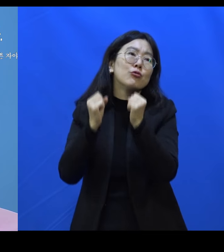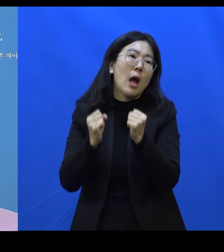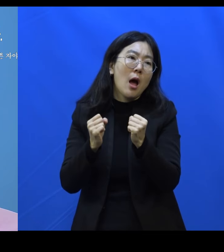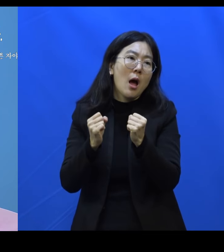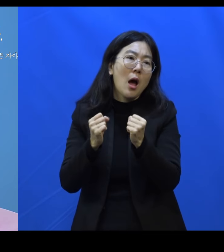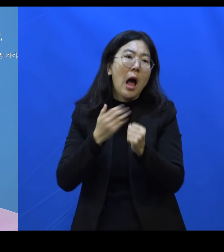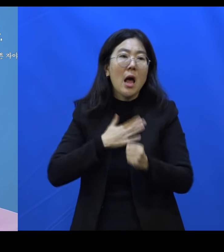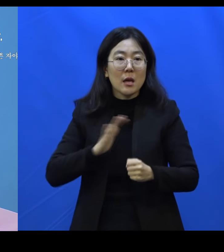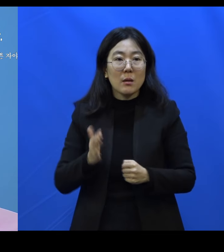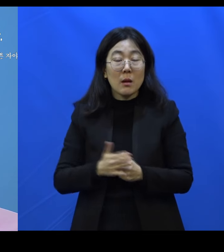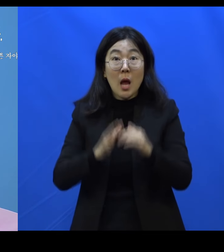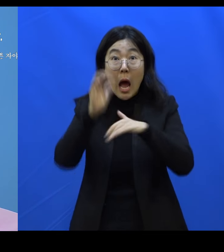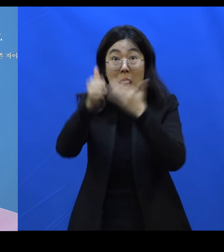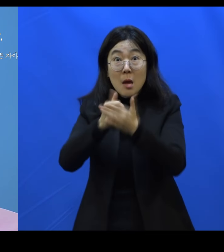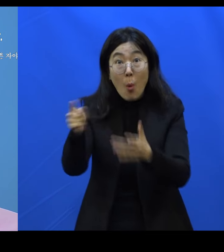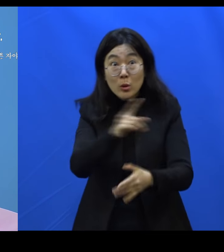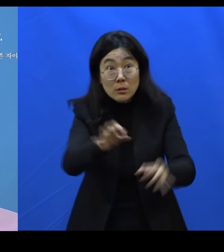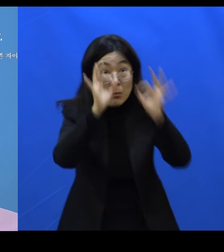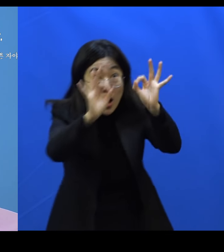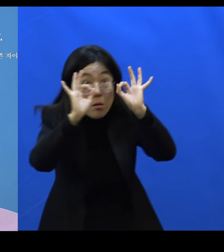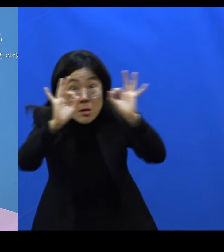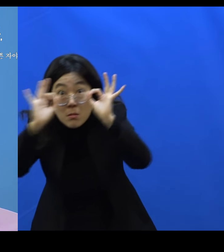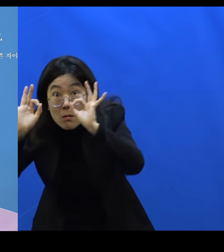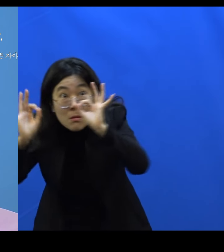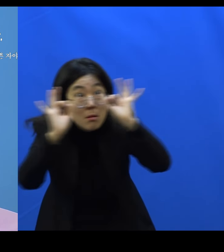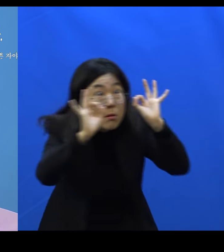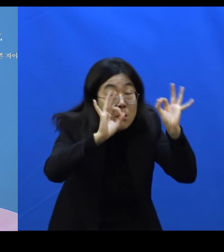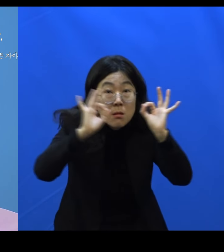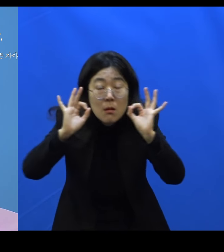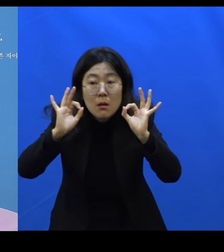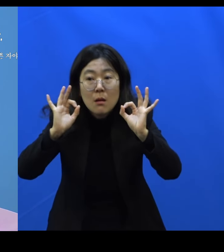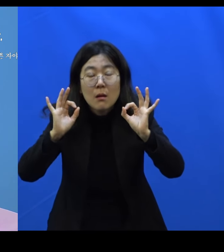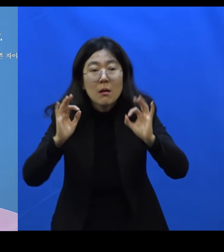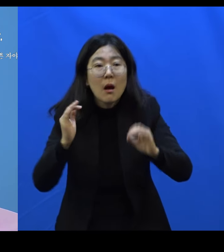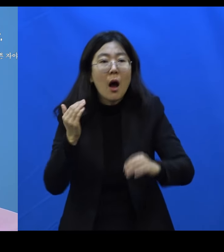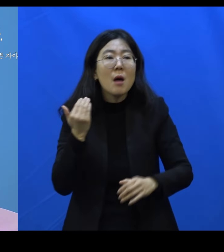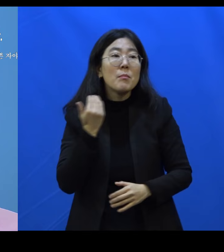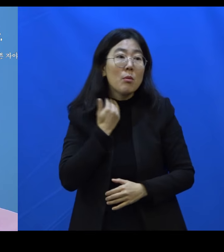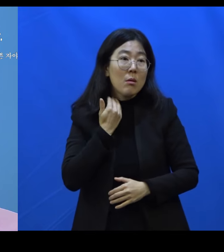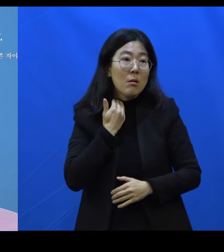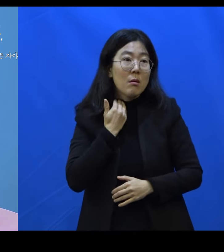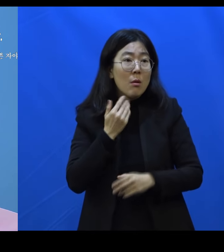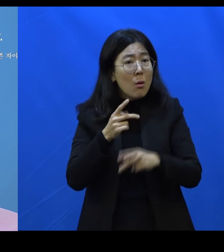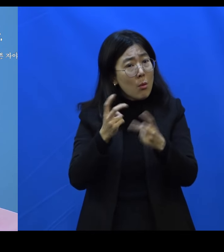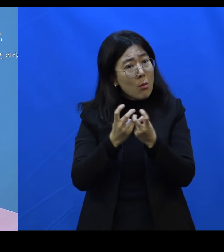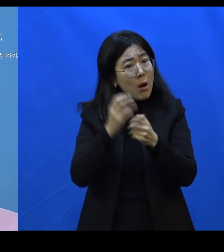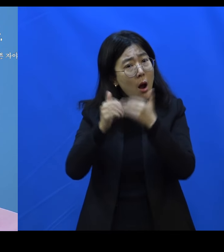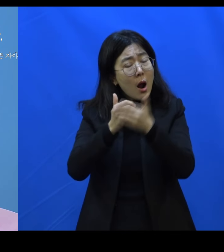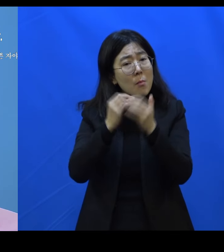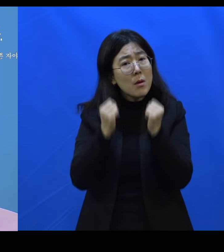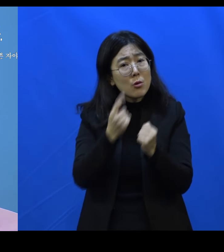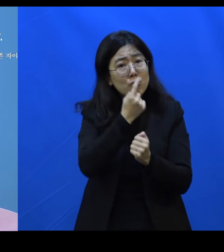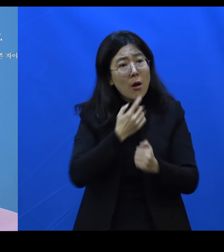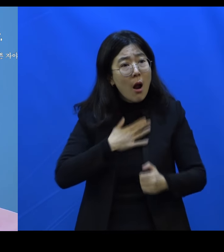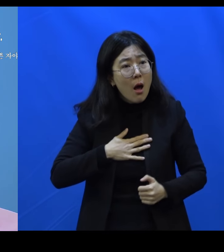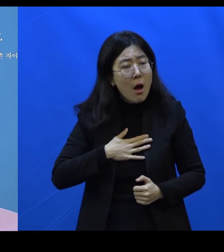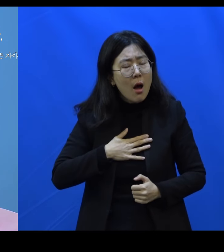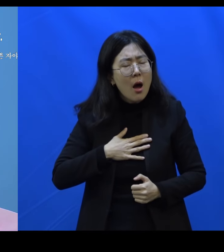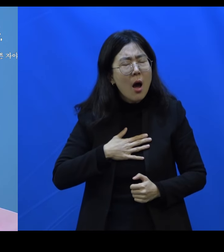거죠. 시각보다 청각이 더 중요합니다. 그래서 믿음은 들음에서 나며 그랬잖아요.